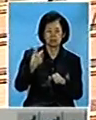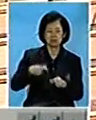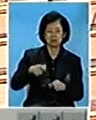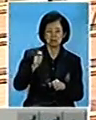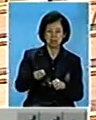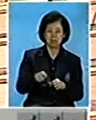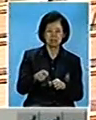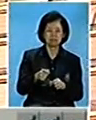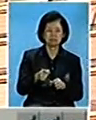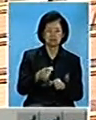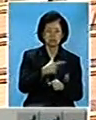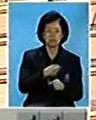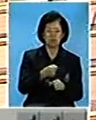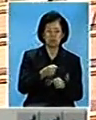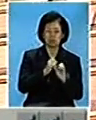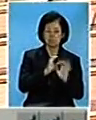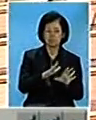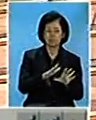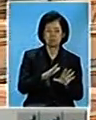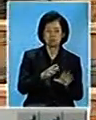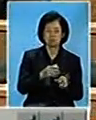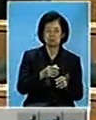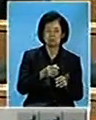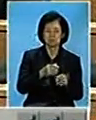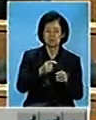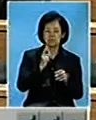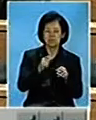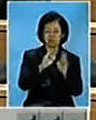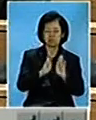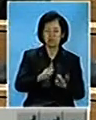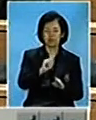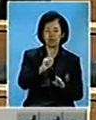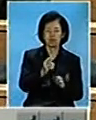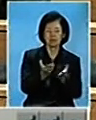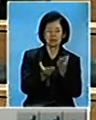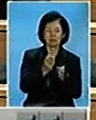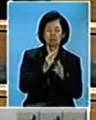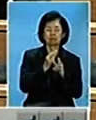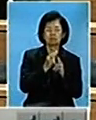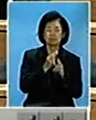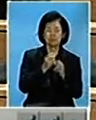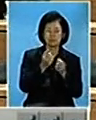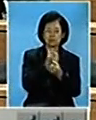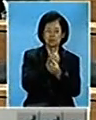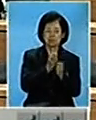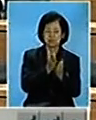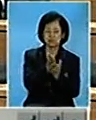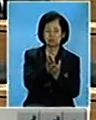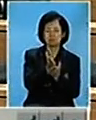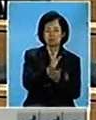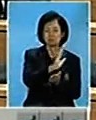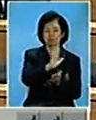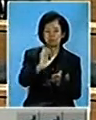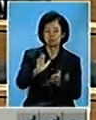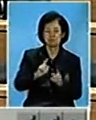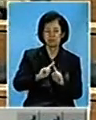บหรือไม่ชอบใครจะมีรสนิยมทางการเมืองแบบใดเป็นสิทธิเสรีภาพแต่ไม่มีสิทธิที่จะนำเอ